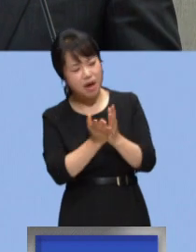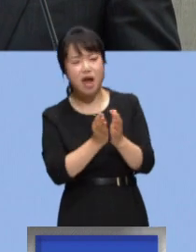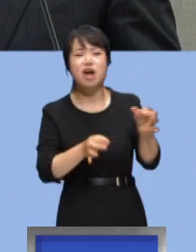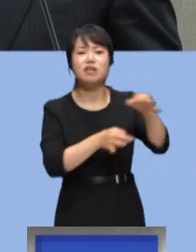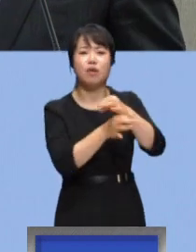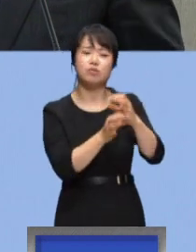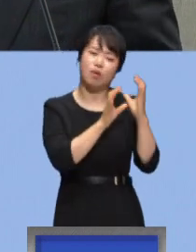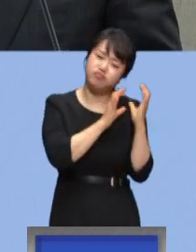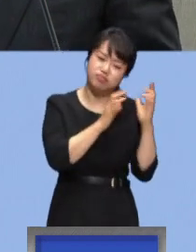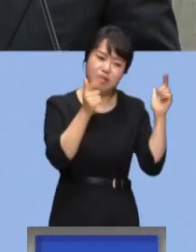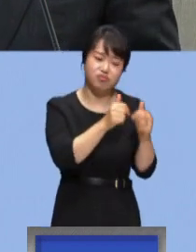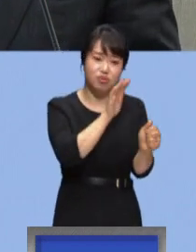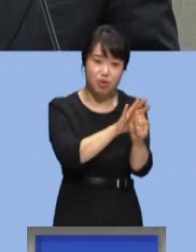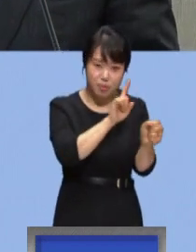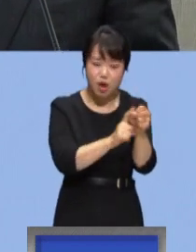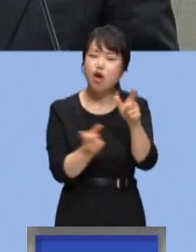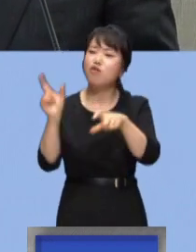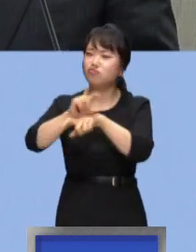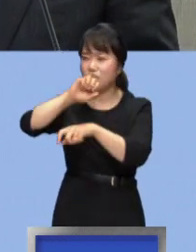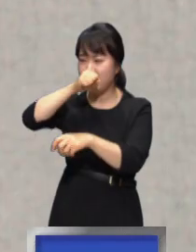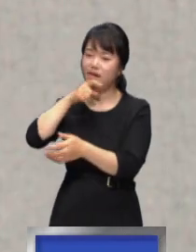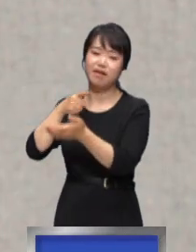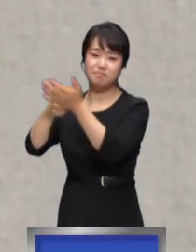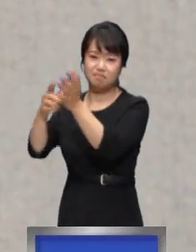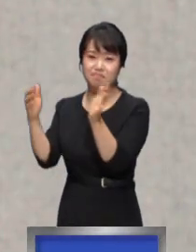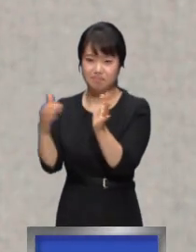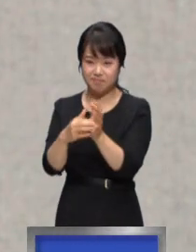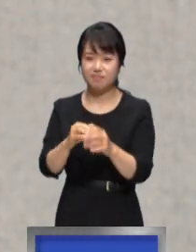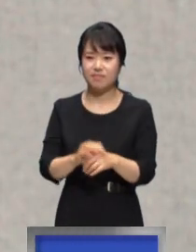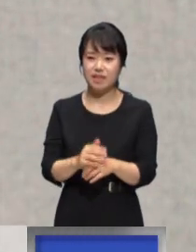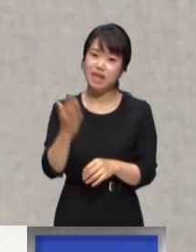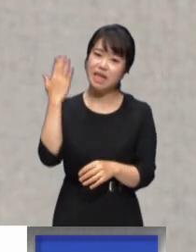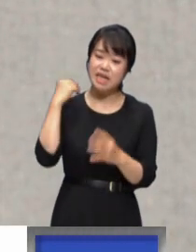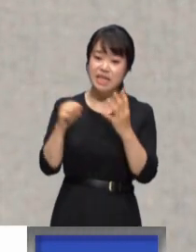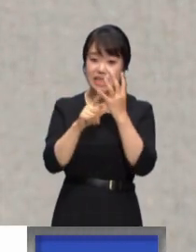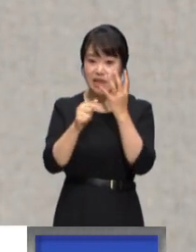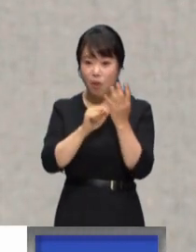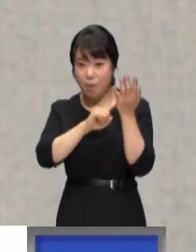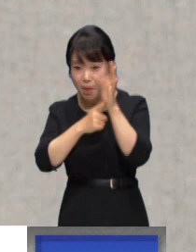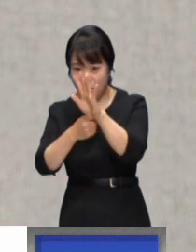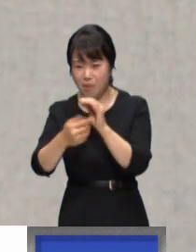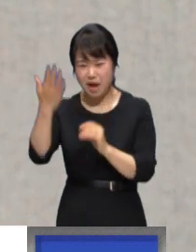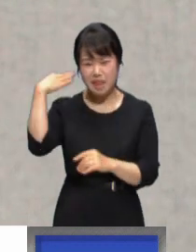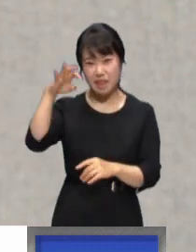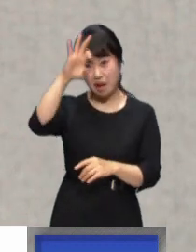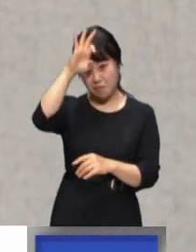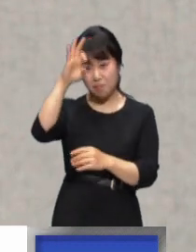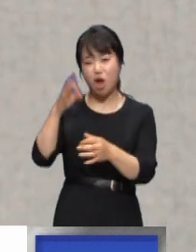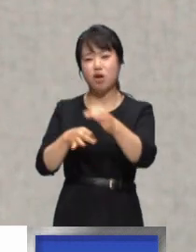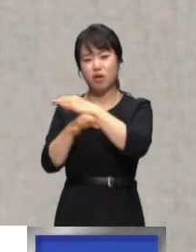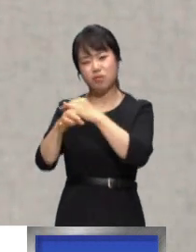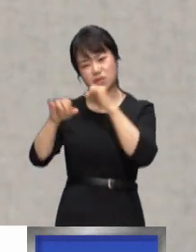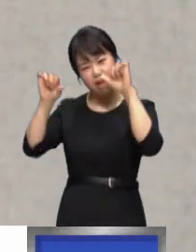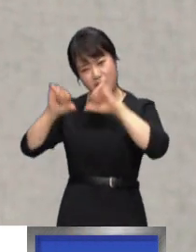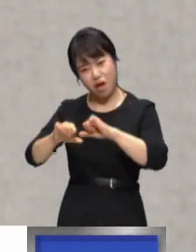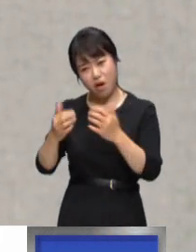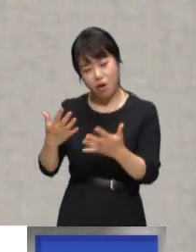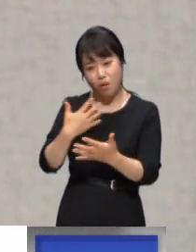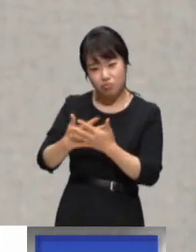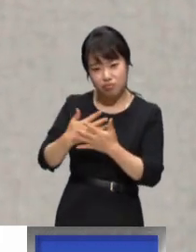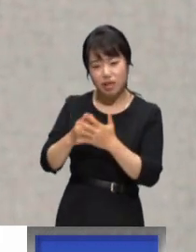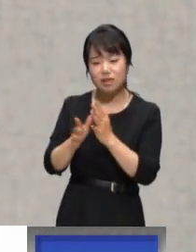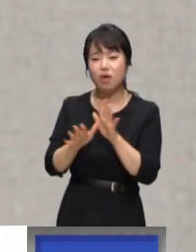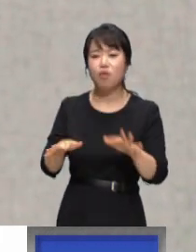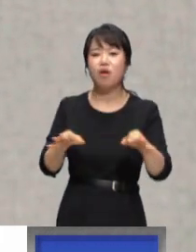민생경제 부담을 덜기 위해 추경을 단행했습니다. 지난 4월 발표한 IMF 경제 전망에서 올 한